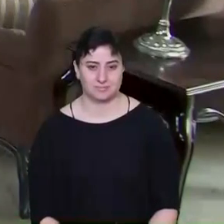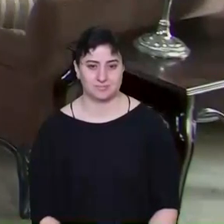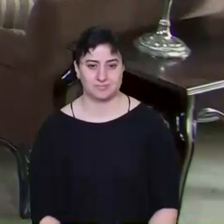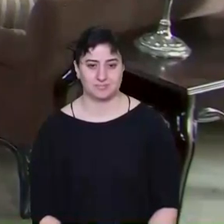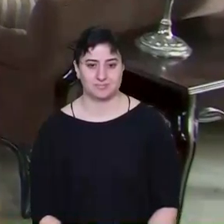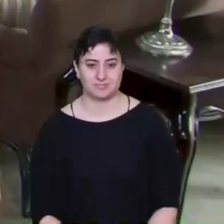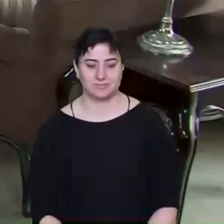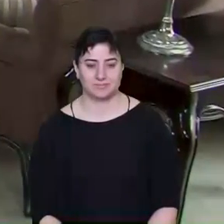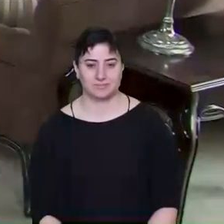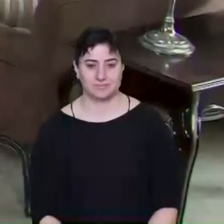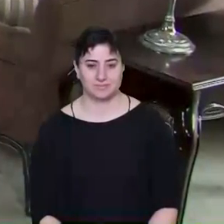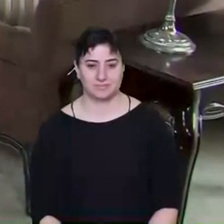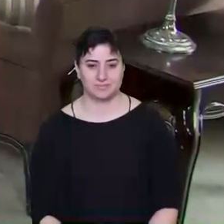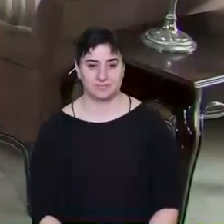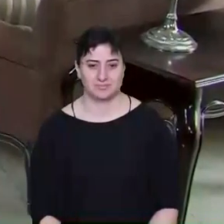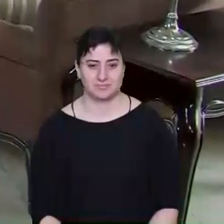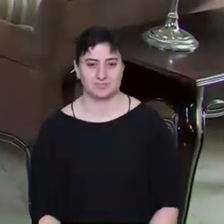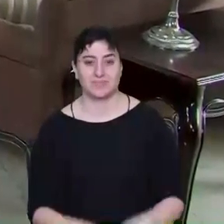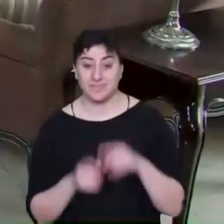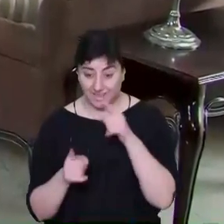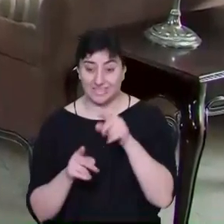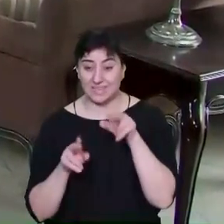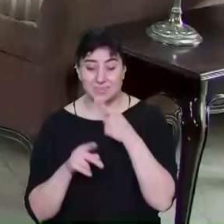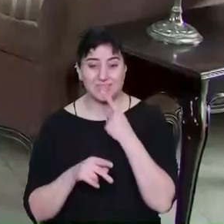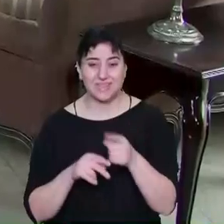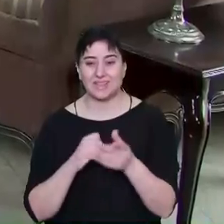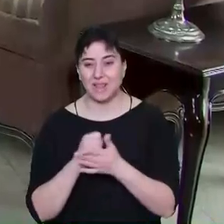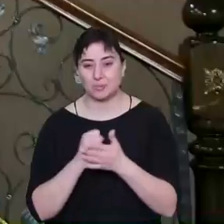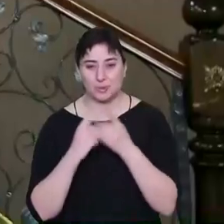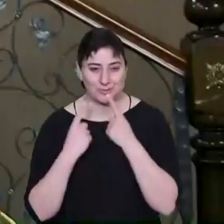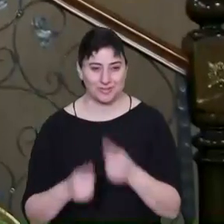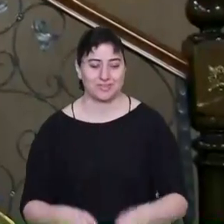Dedi mi şimdi ne dedi ya? He vallahi hem de sizin gibi dedi.